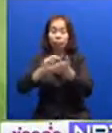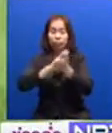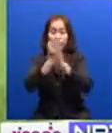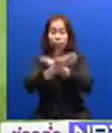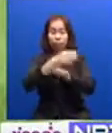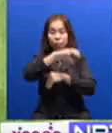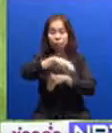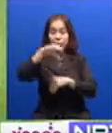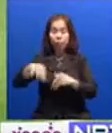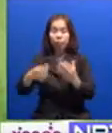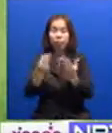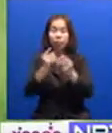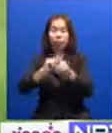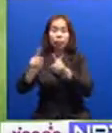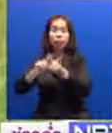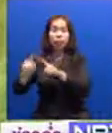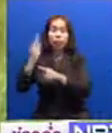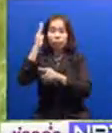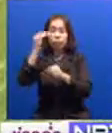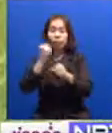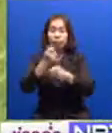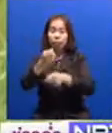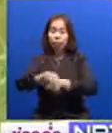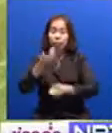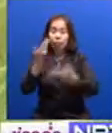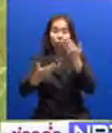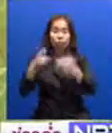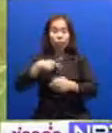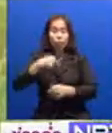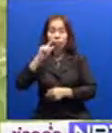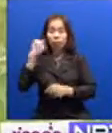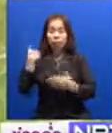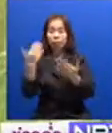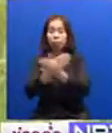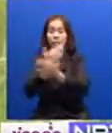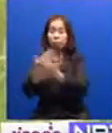ะคงสรางต่างๆ เพอการทำเกษทางเลือกเนองจากจะเป็การปรับเปลี่ยนที่ยั่งยืน